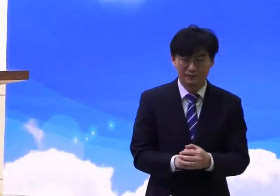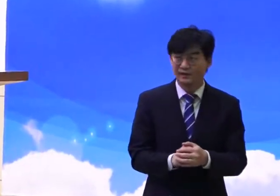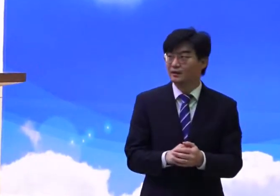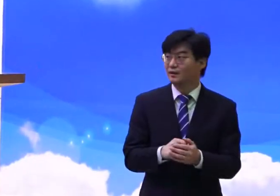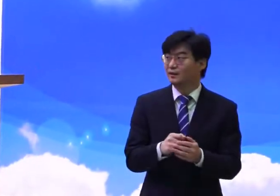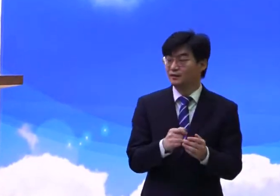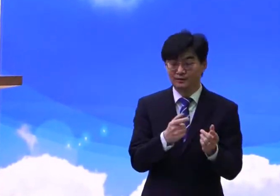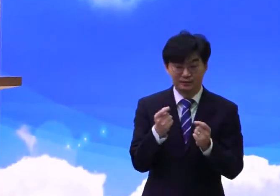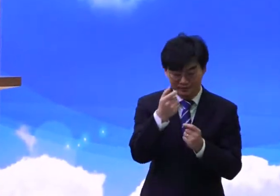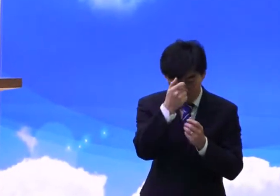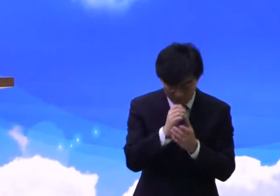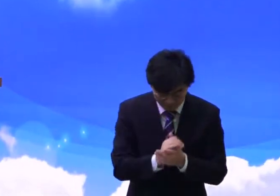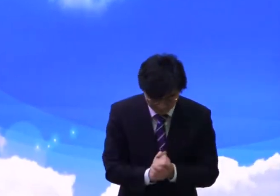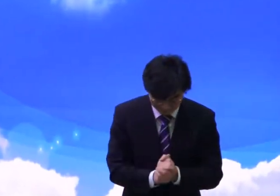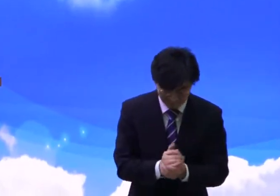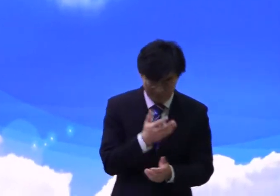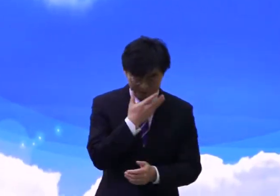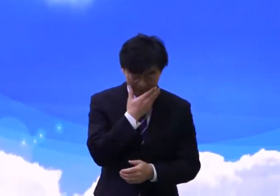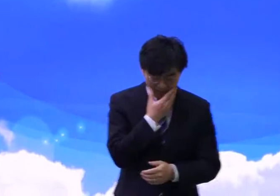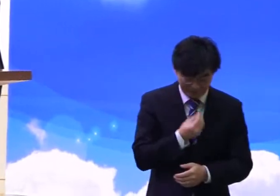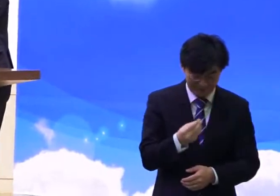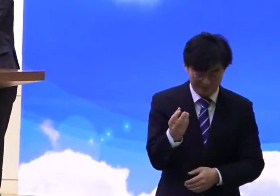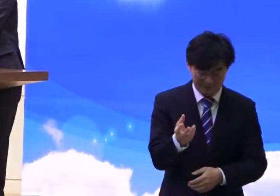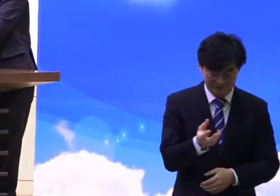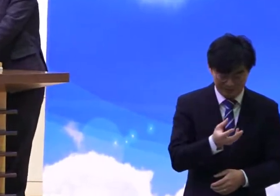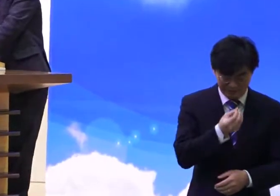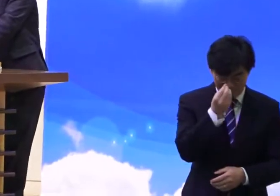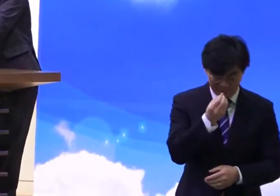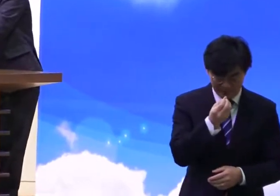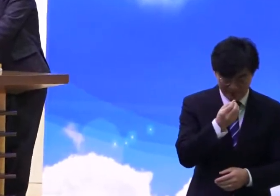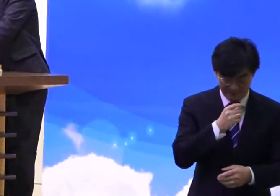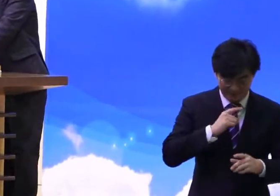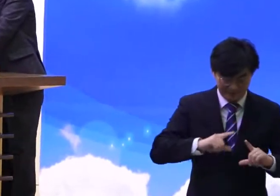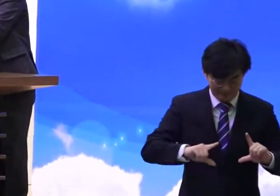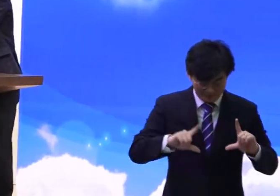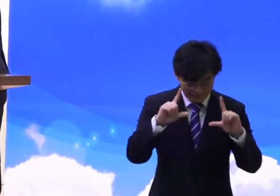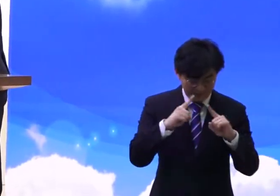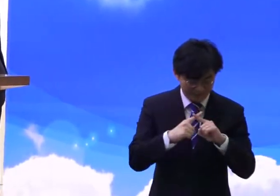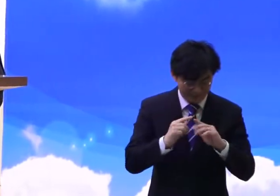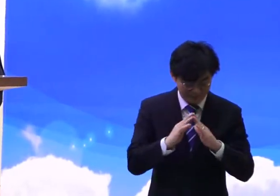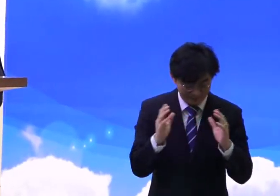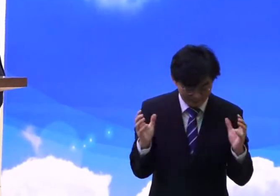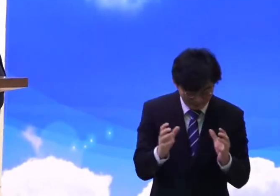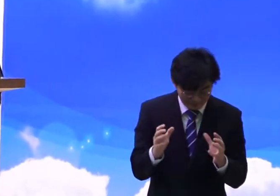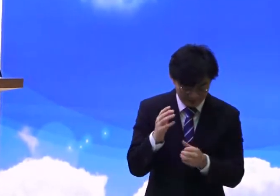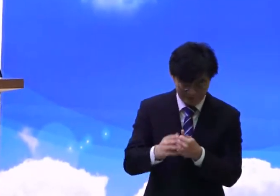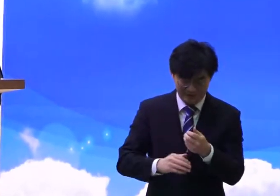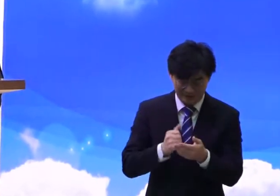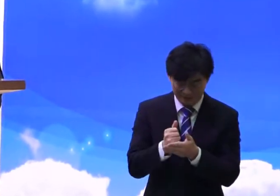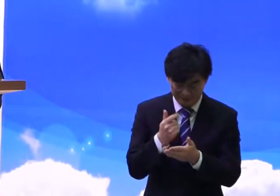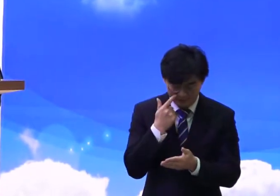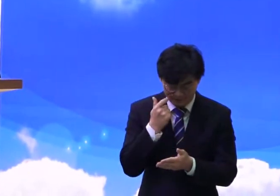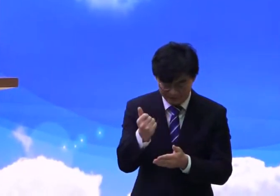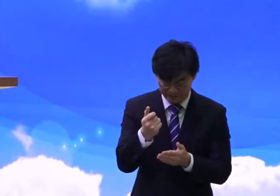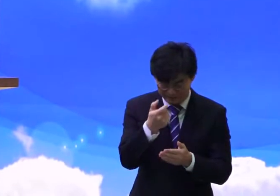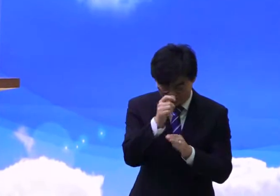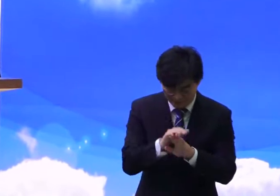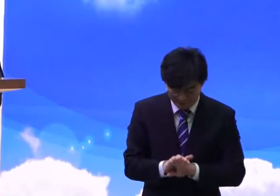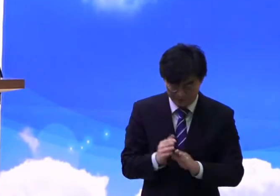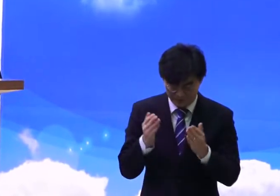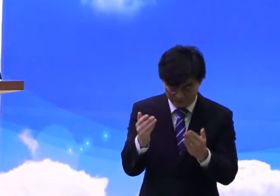복되고 거룩한 주일 하나님 아버지께 예배드리게 됨을 감사드립니다. 우리의 죄와